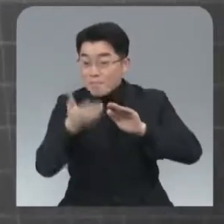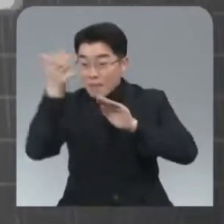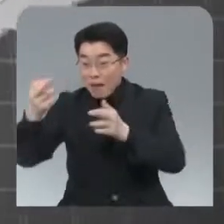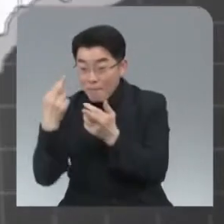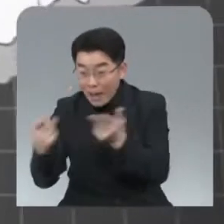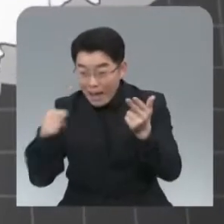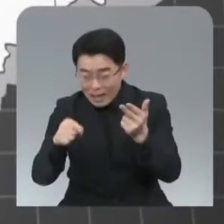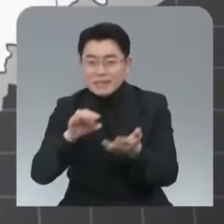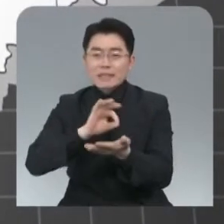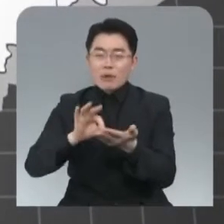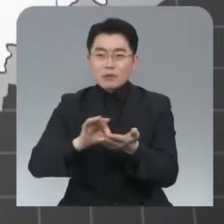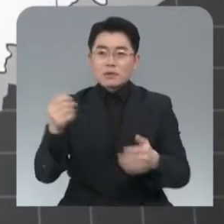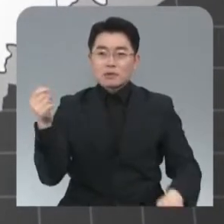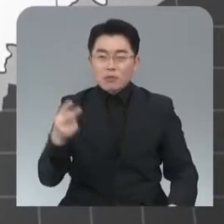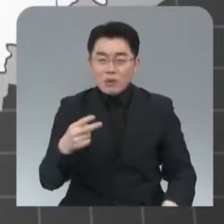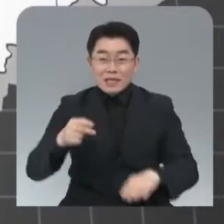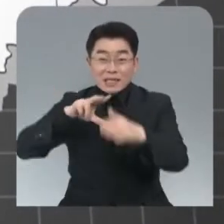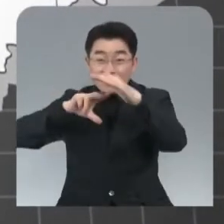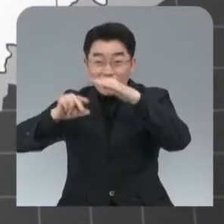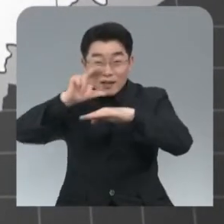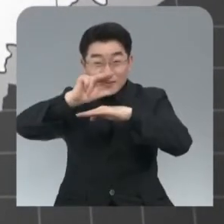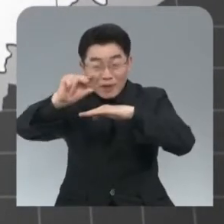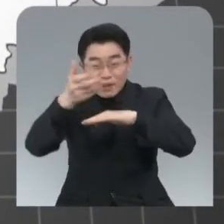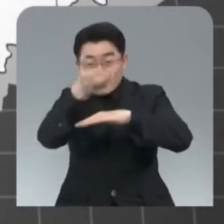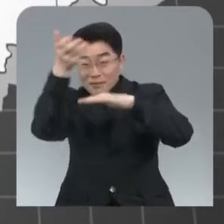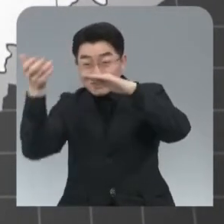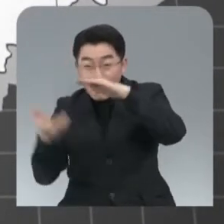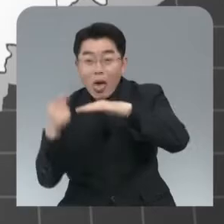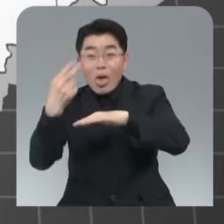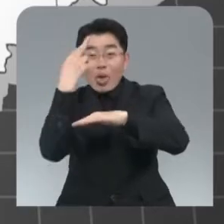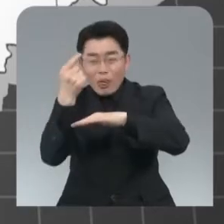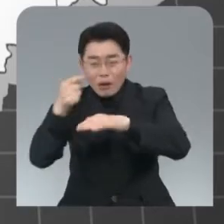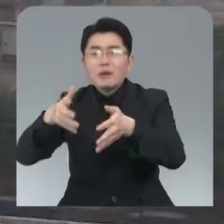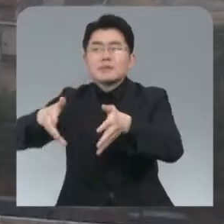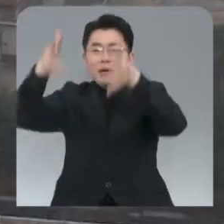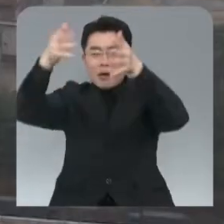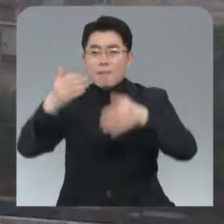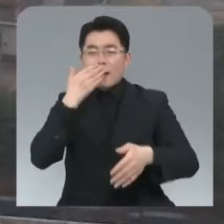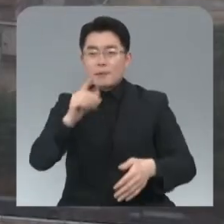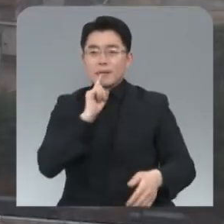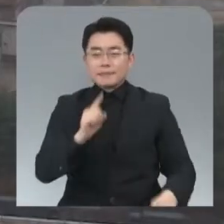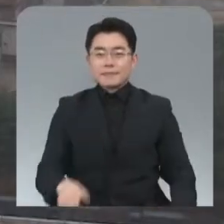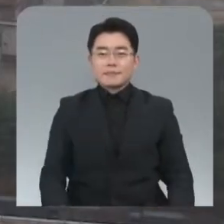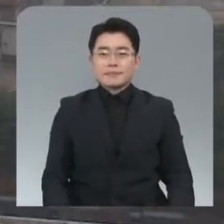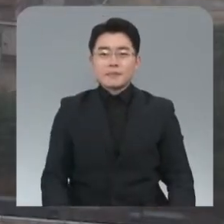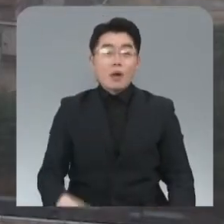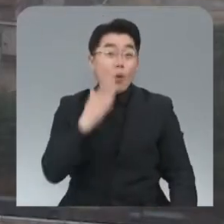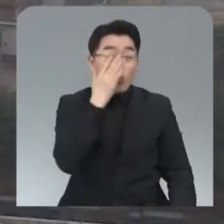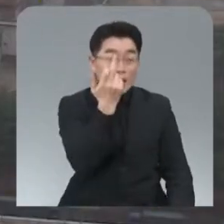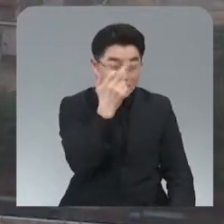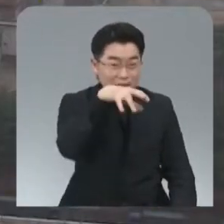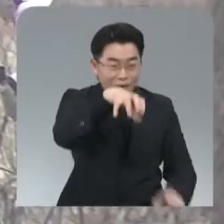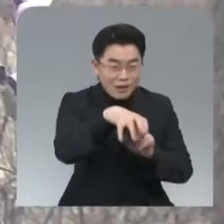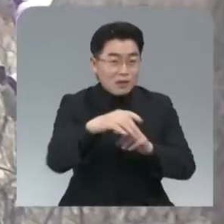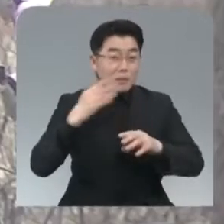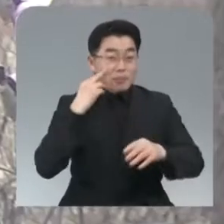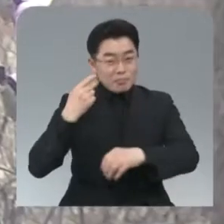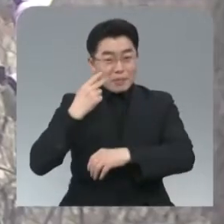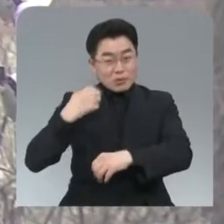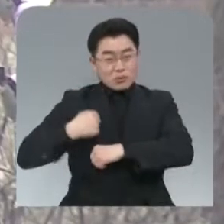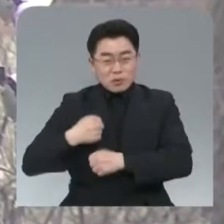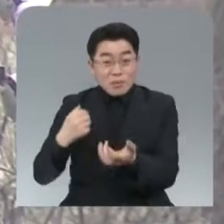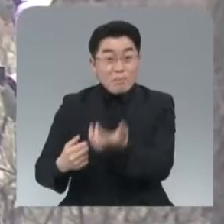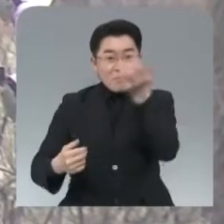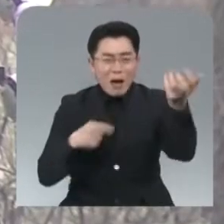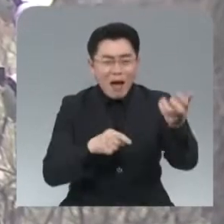부지를 활용하거나 전철을 지하화해 주택을 공급하겠다고 했습니다. 그런데 용산공원은 미군기지 이전과